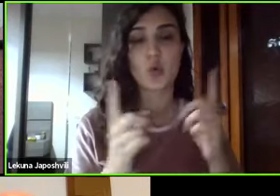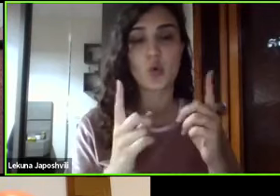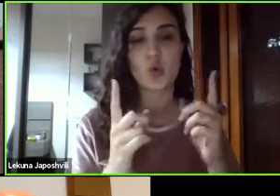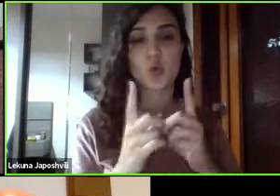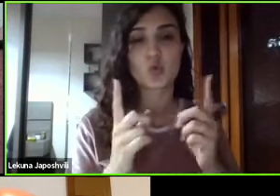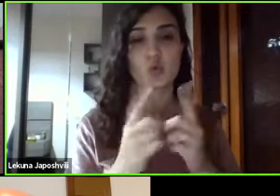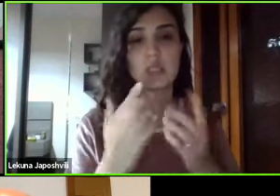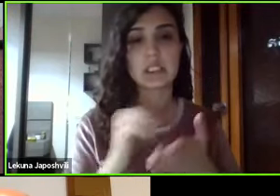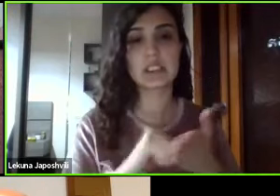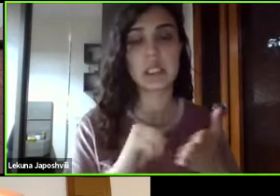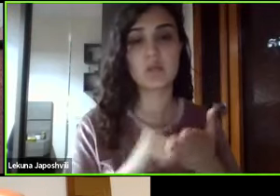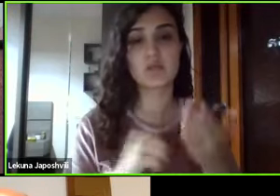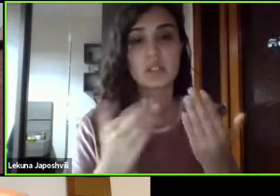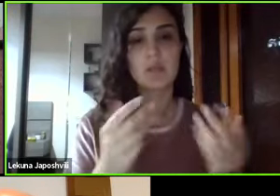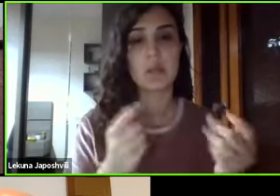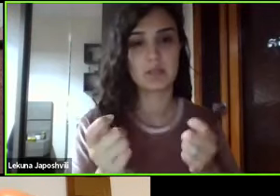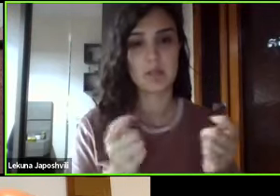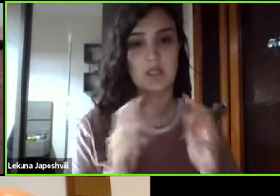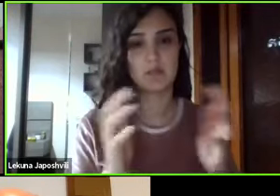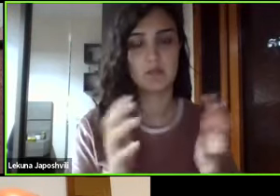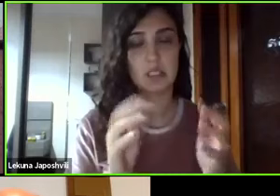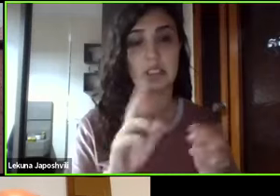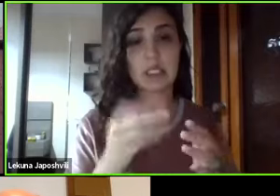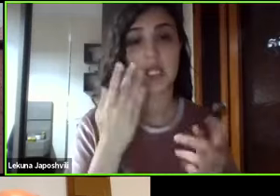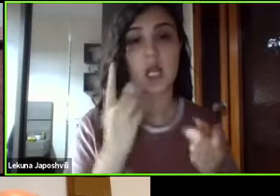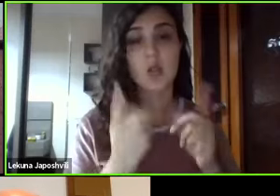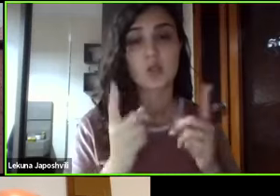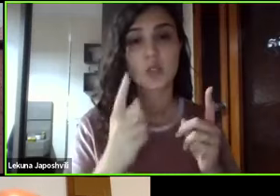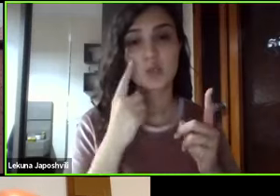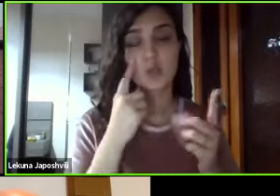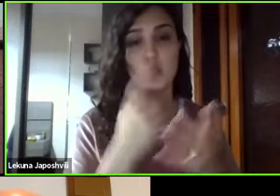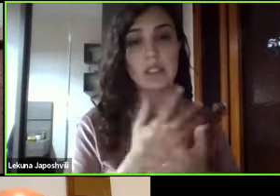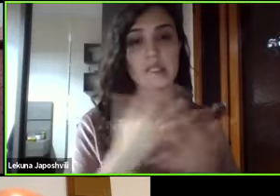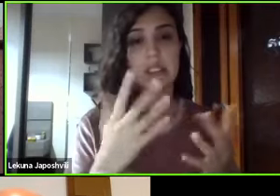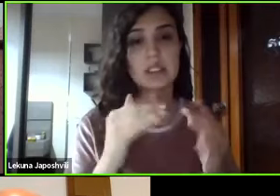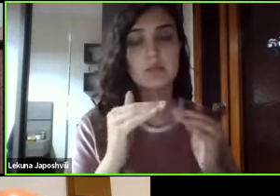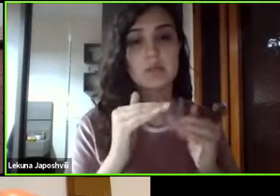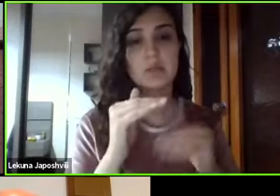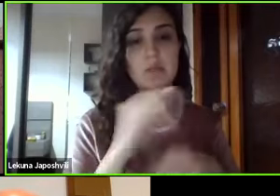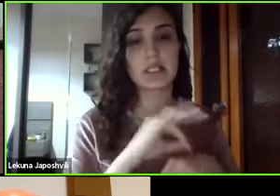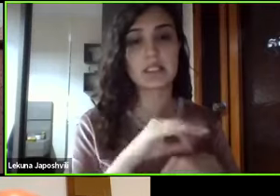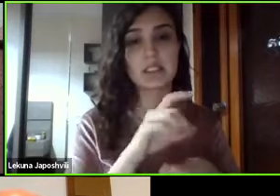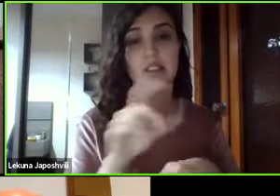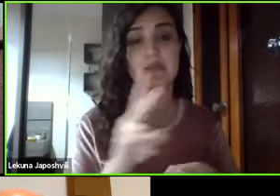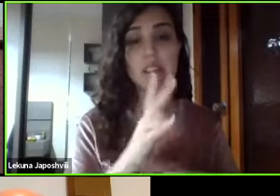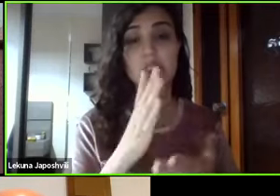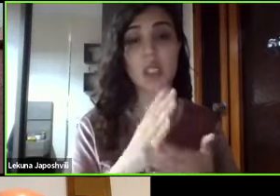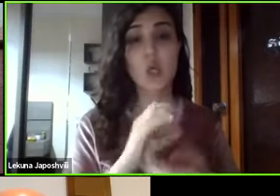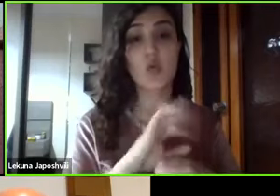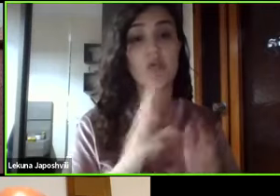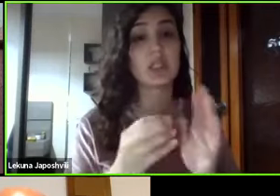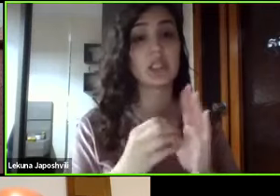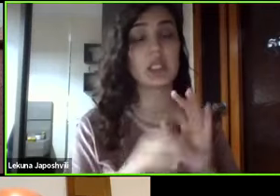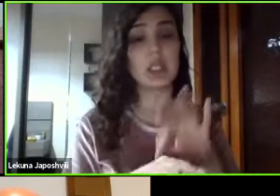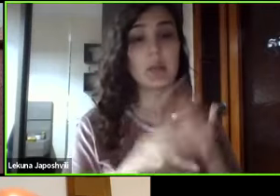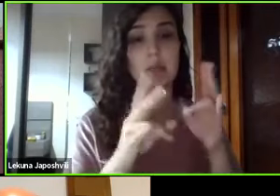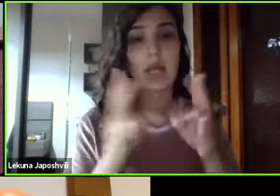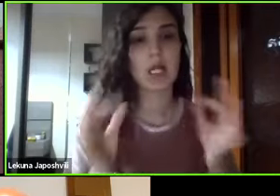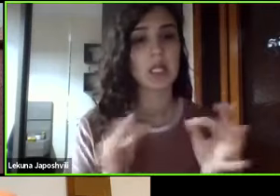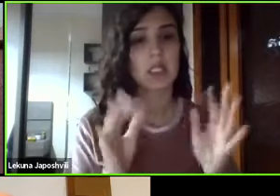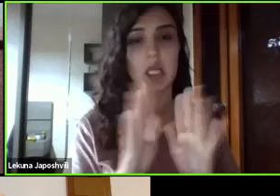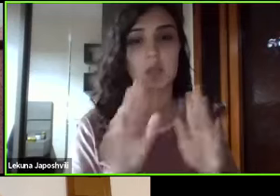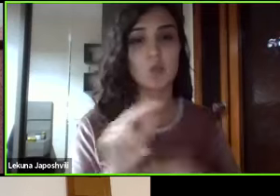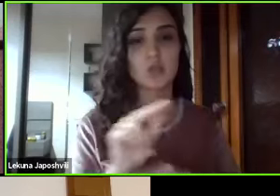საფუძველზე ხდება მათი მართვა. და რეალურად უმეტეს პაციენტს, ვისაც აქვს COVID ინფექცია, არანერი მკურნალობა არ